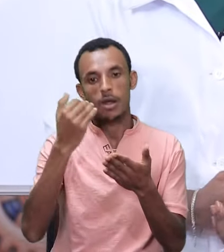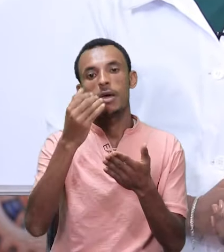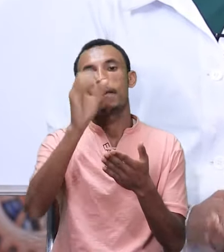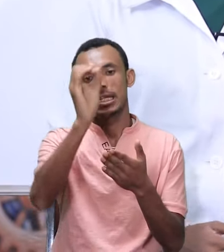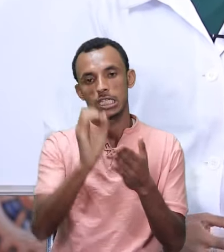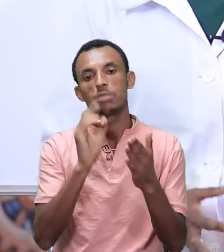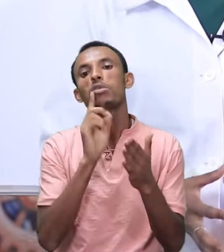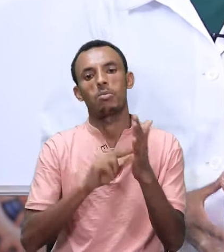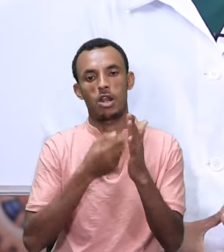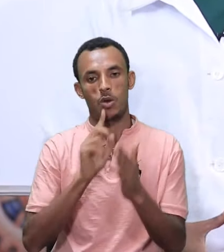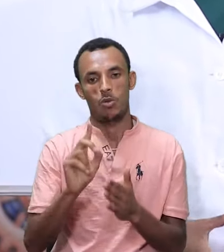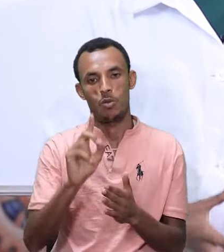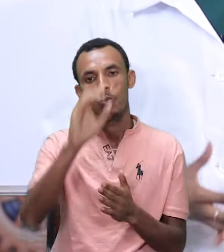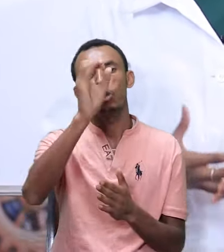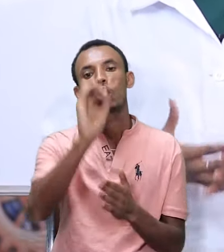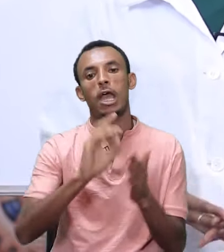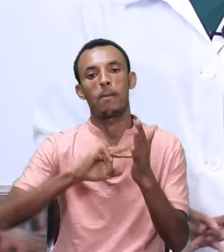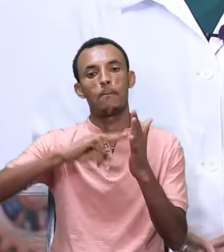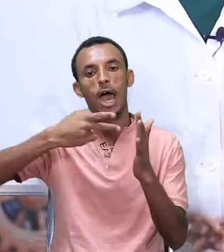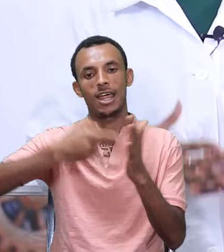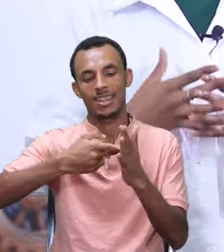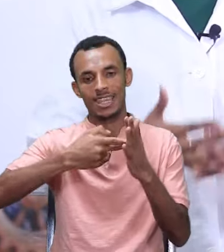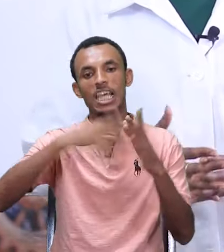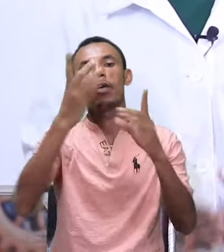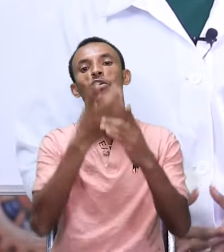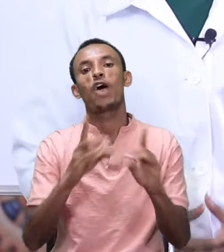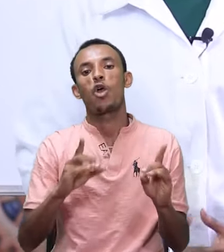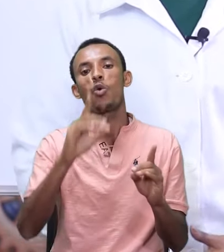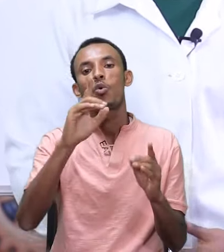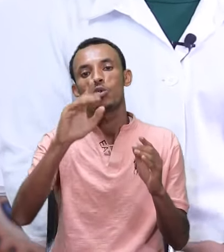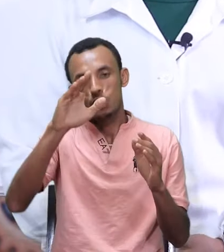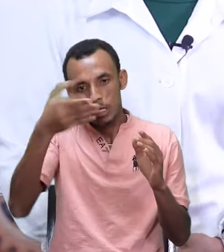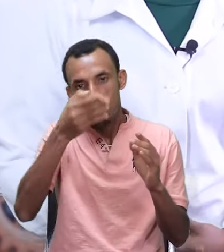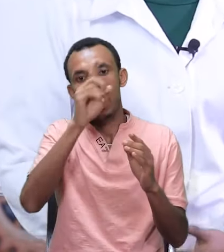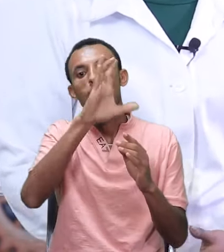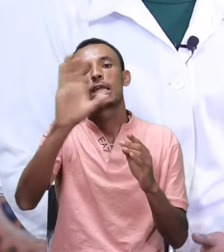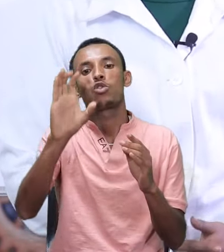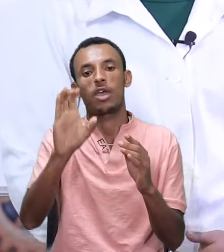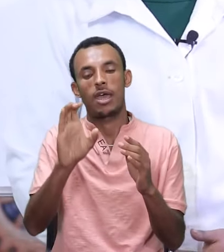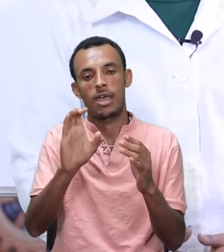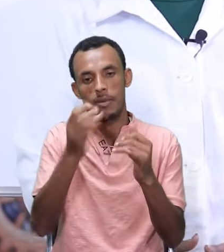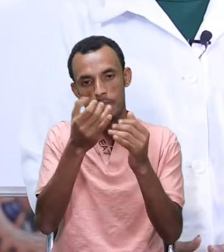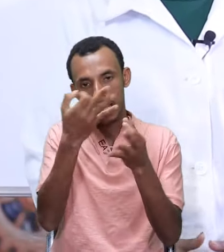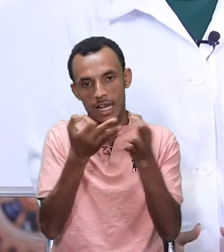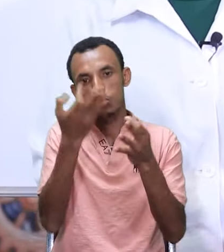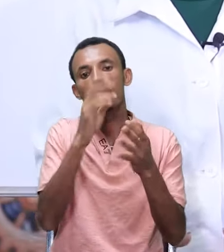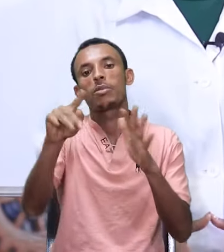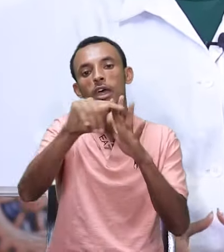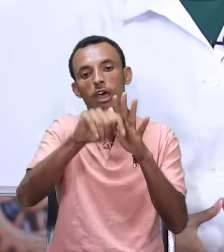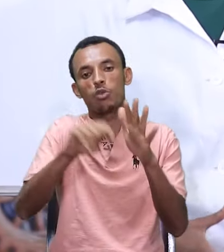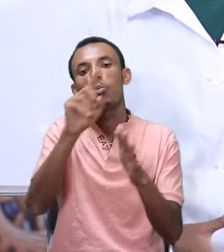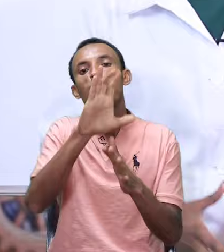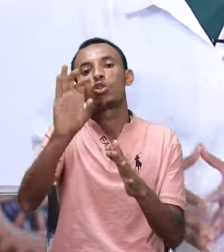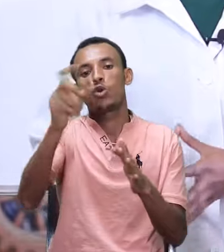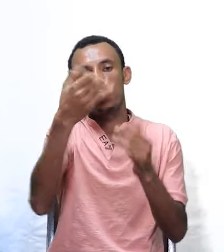ማለት ምን ማለት ነው? መቶኛ ማለት ክፍልፋዩ በአንድ መቶኛ የሚገለጽ ወይም ደግሞ ታህታቸው መቶ የሆኑ